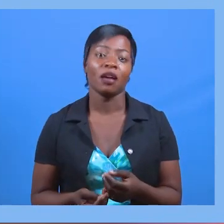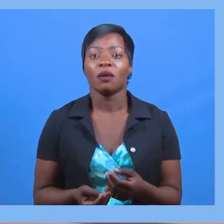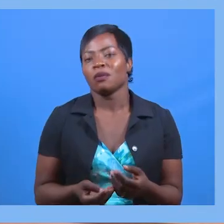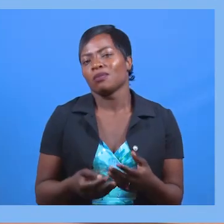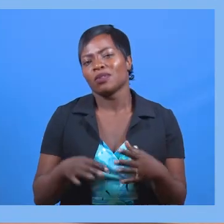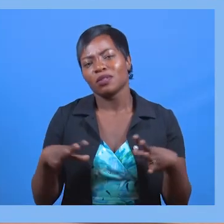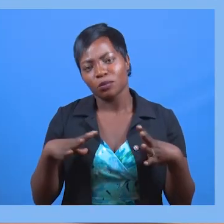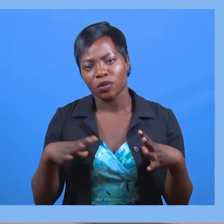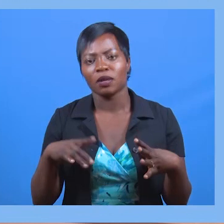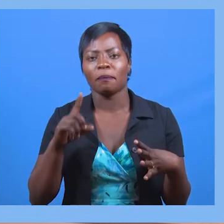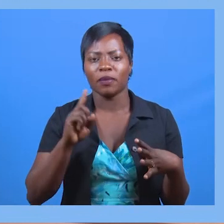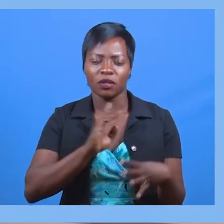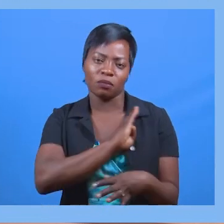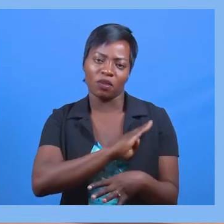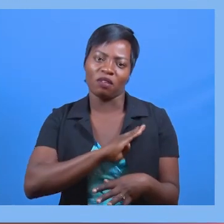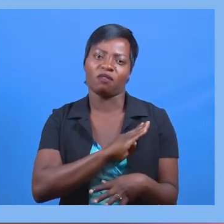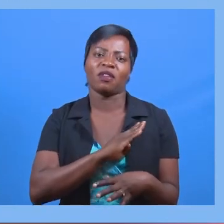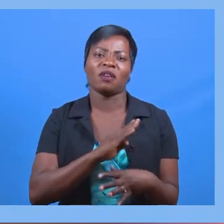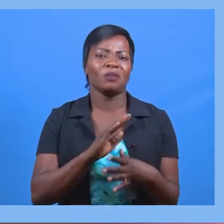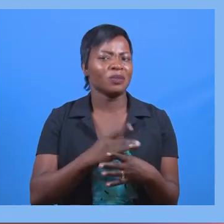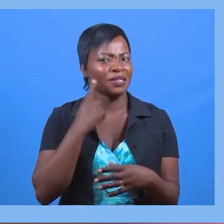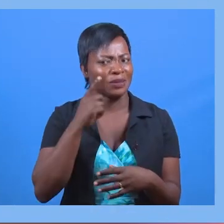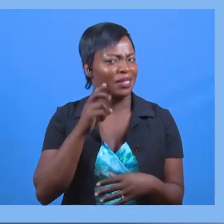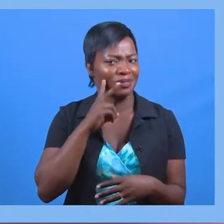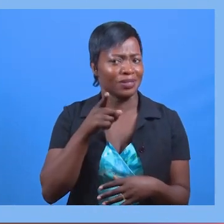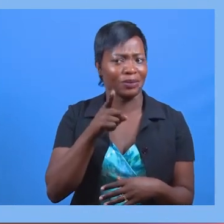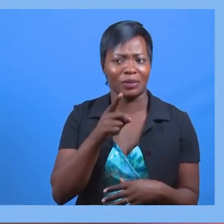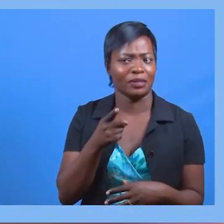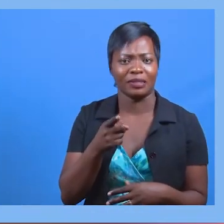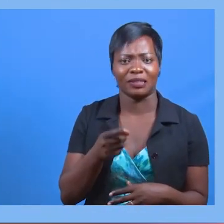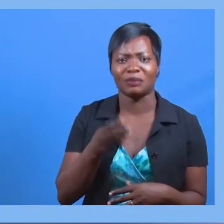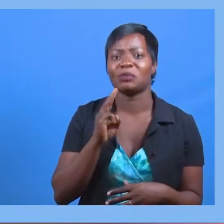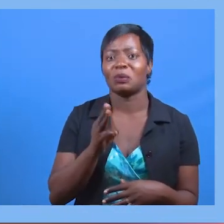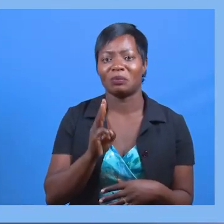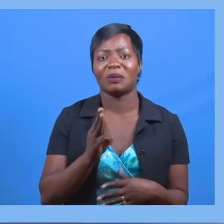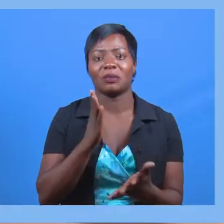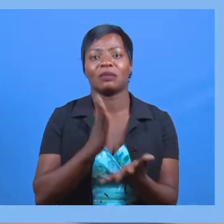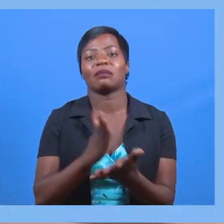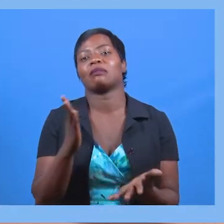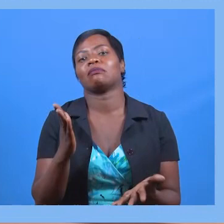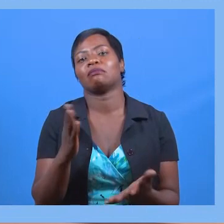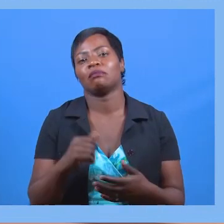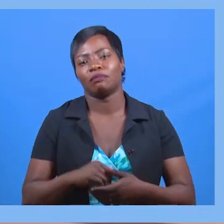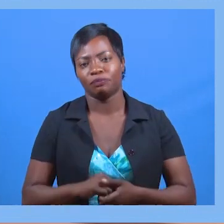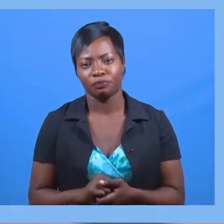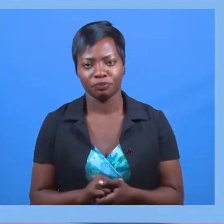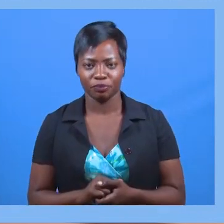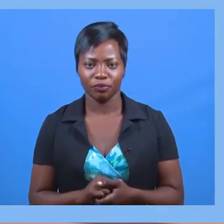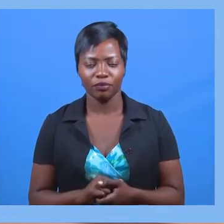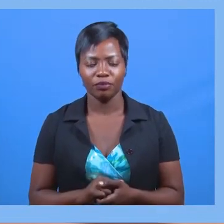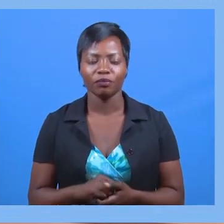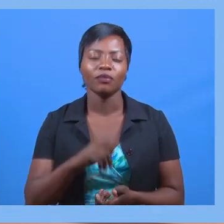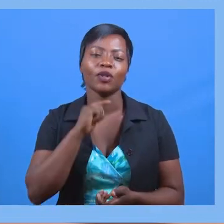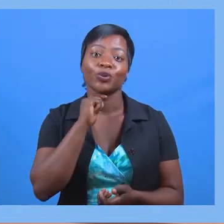kukwindimara pese pavanenge vakuona kuti zvino zvapazowiwa pano pachasara pasina chinhu. Ndizvozvo mashoko makukutu